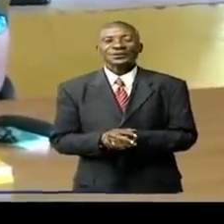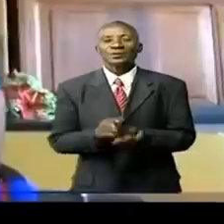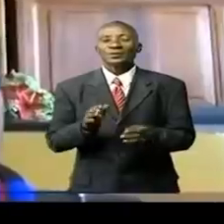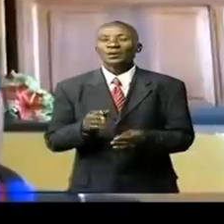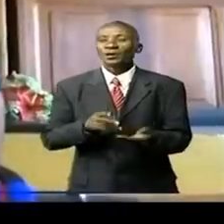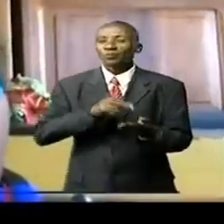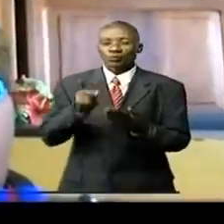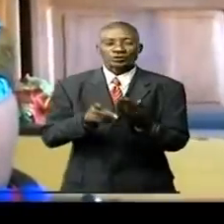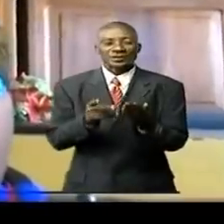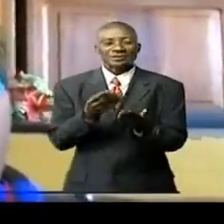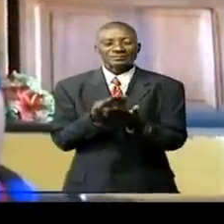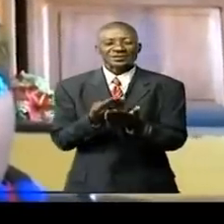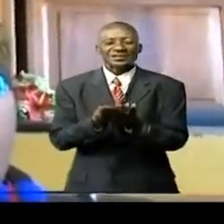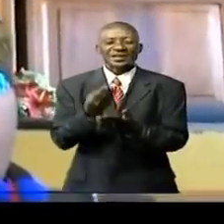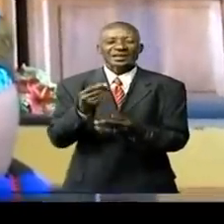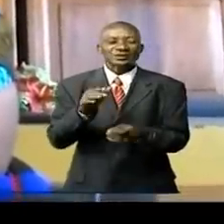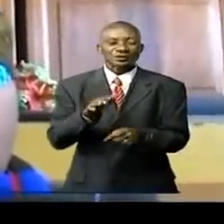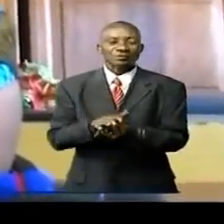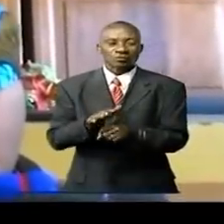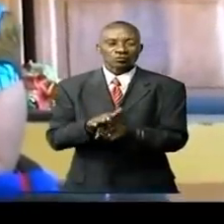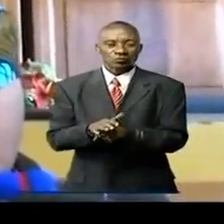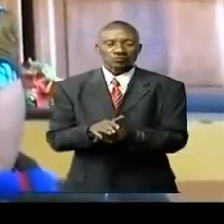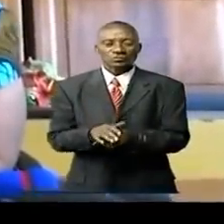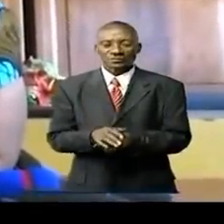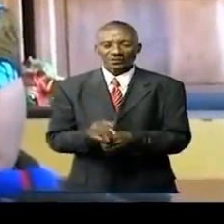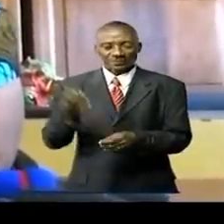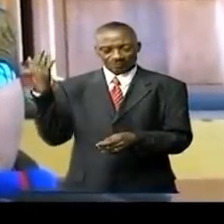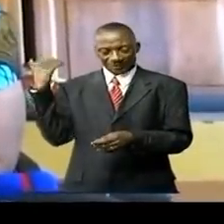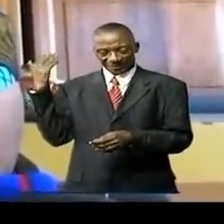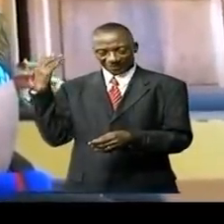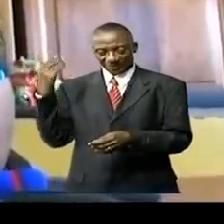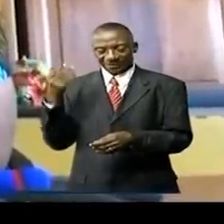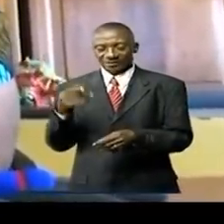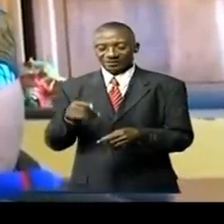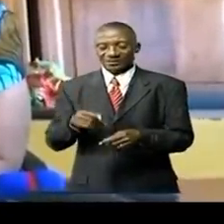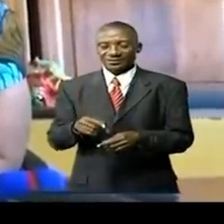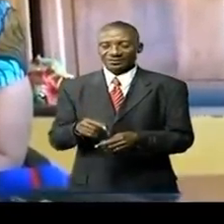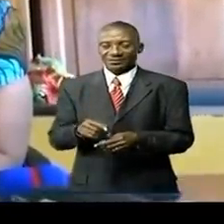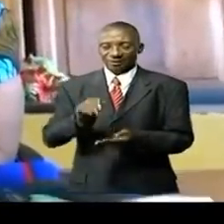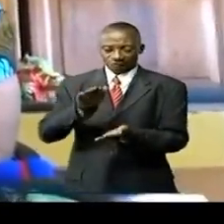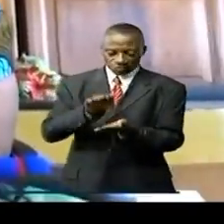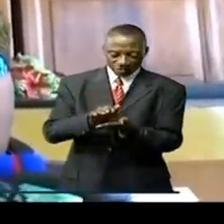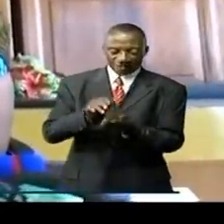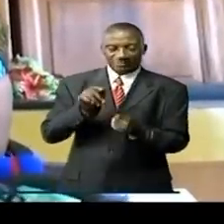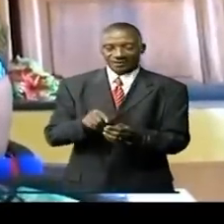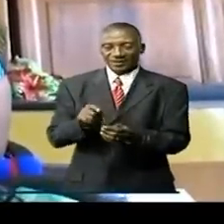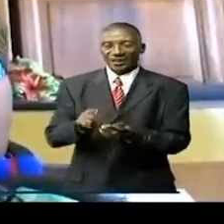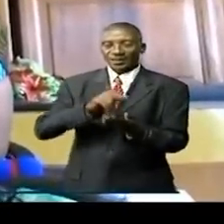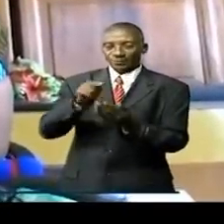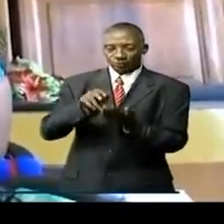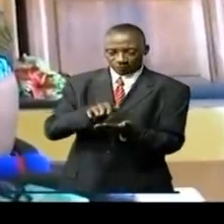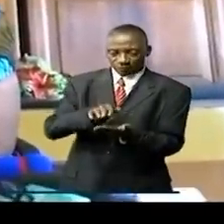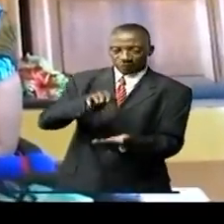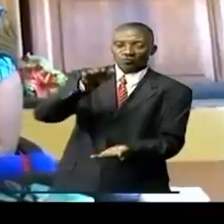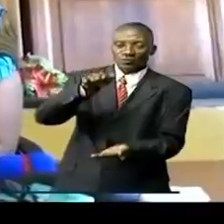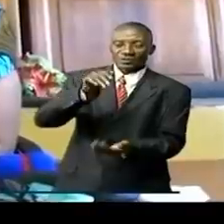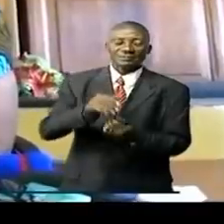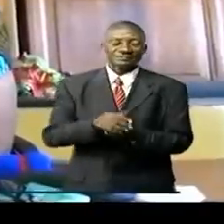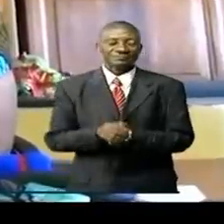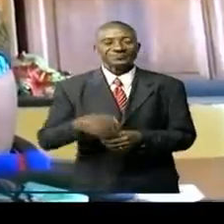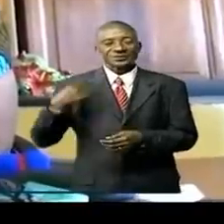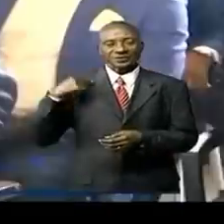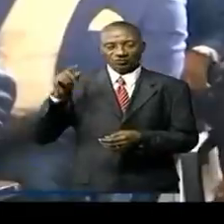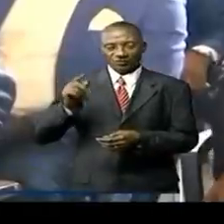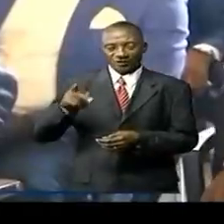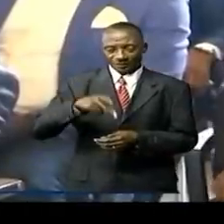d'édit budgétaire connaît un accroissement de 22% contrairement à celui de 2021. Le gouverneur intérimaire du Maniema